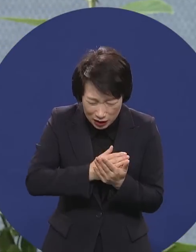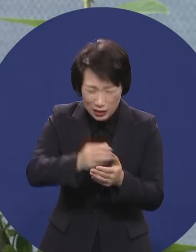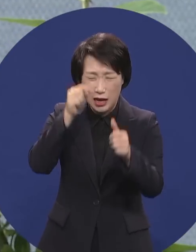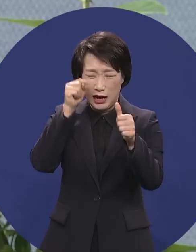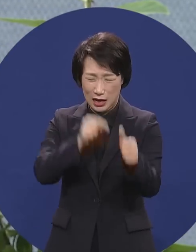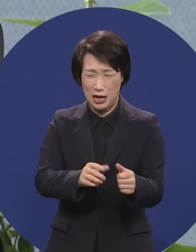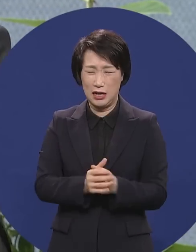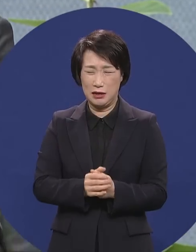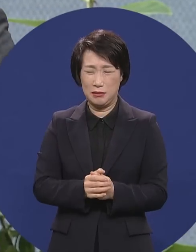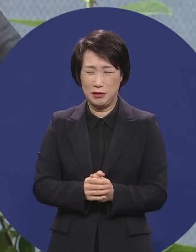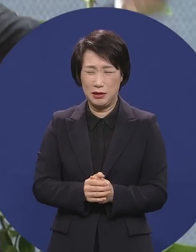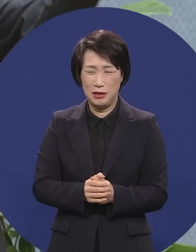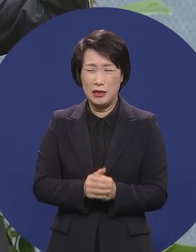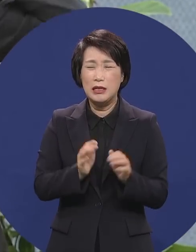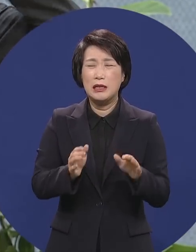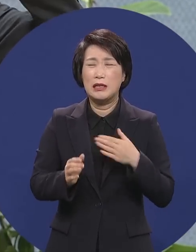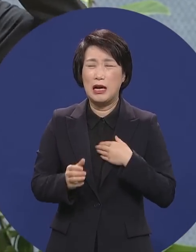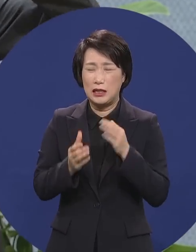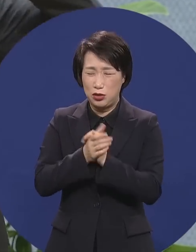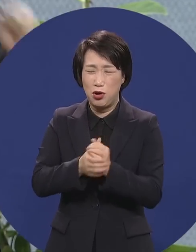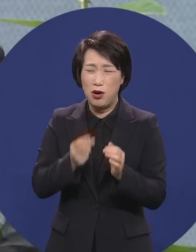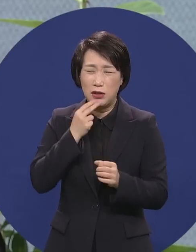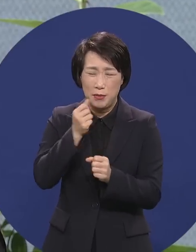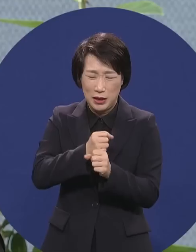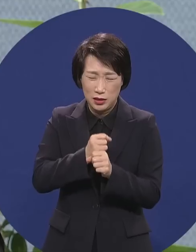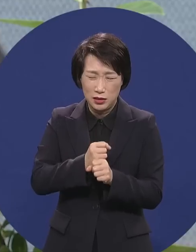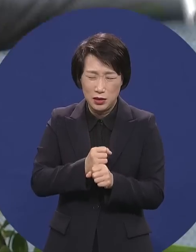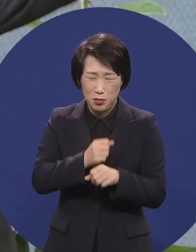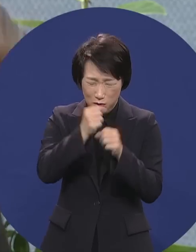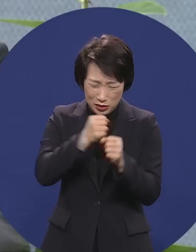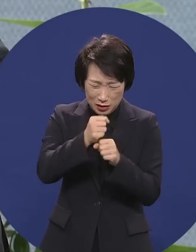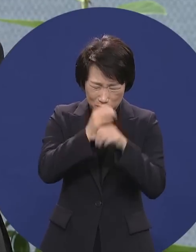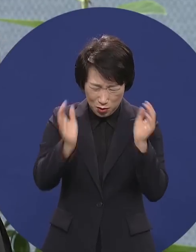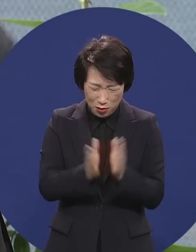떠나갈지어다. 내 기도 못하게 하는 보따리 들고 떠나가라.